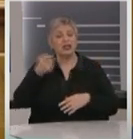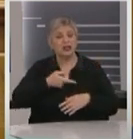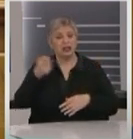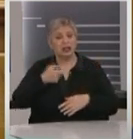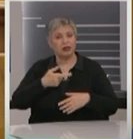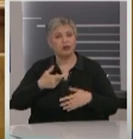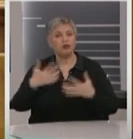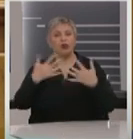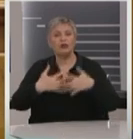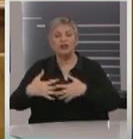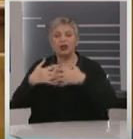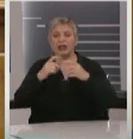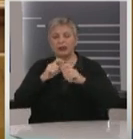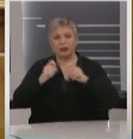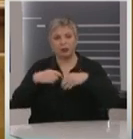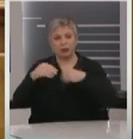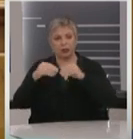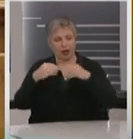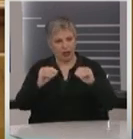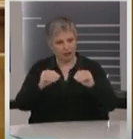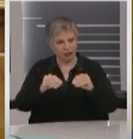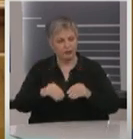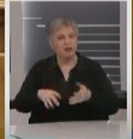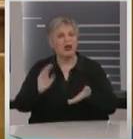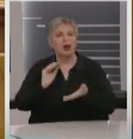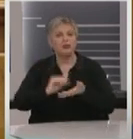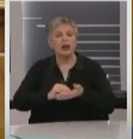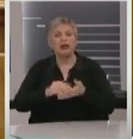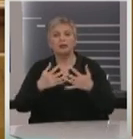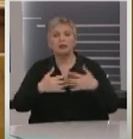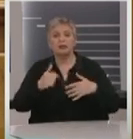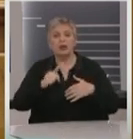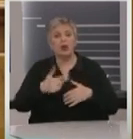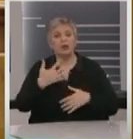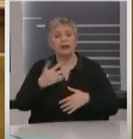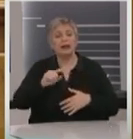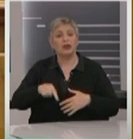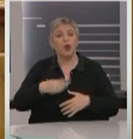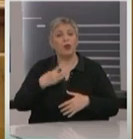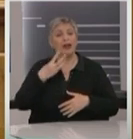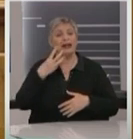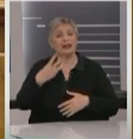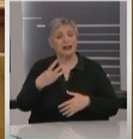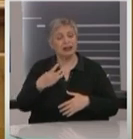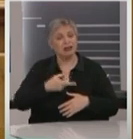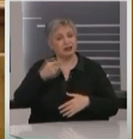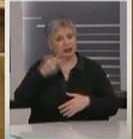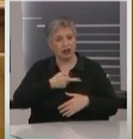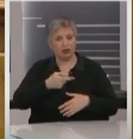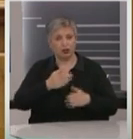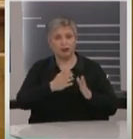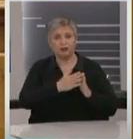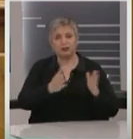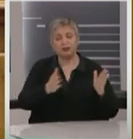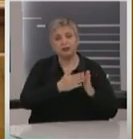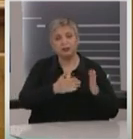να κυριαρχούν. Η βιομηχανική δραστηριότητα αυξήθηκε κατά 5,3% το πρώτο εξάμηνο του 2017. Οι